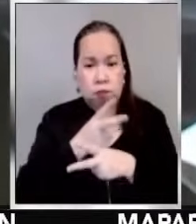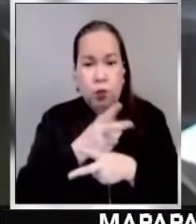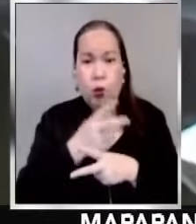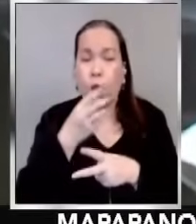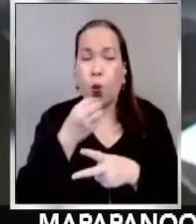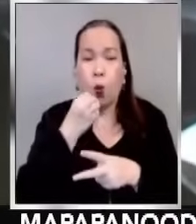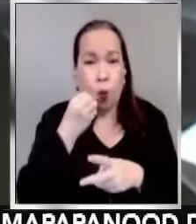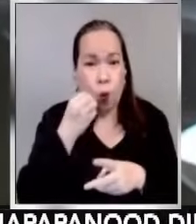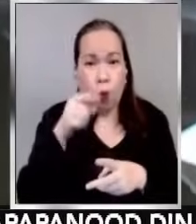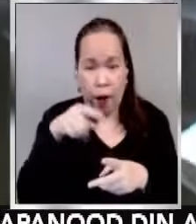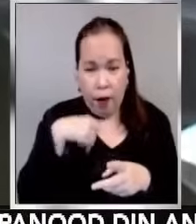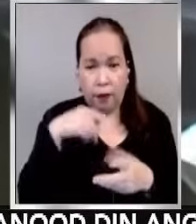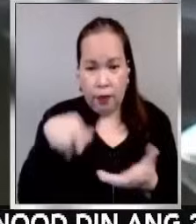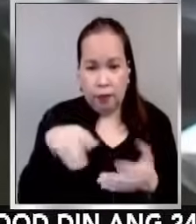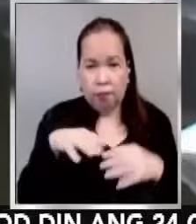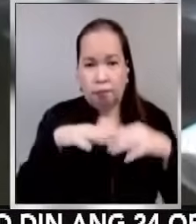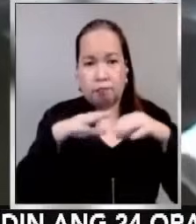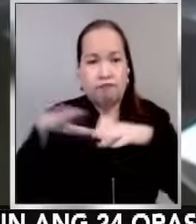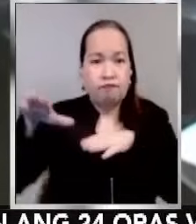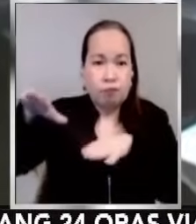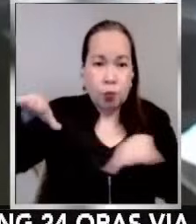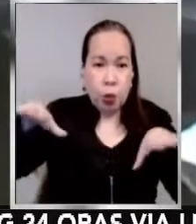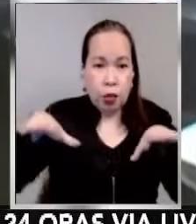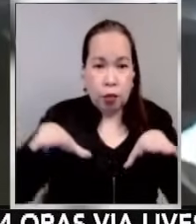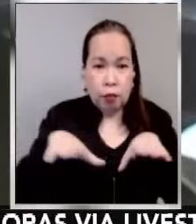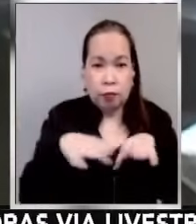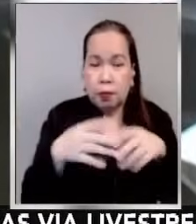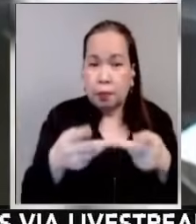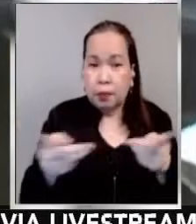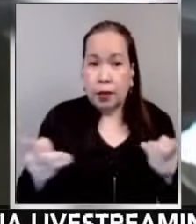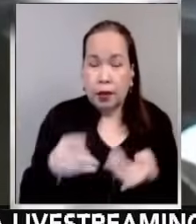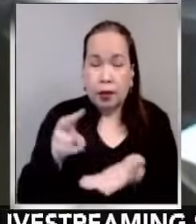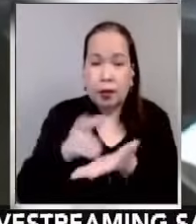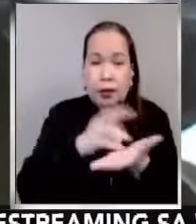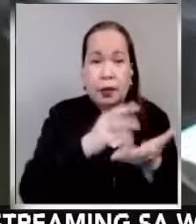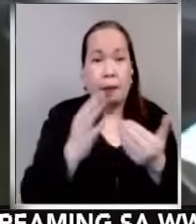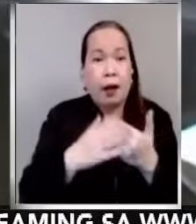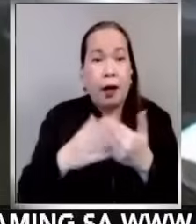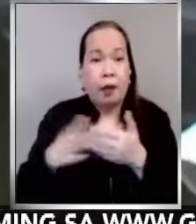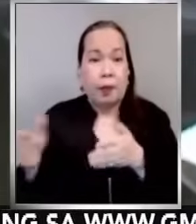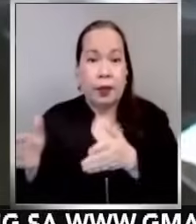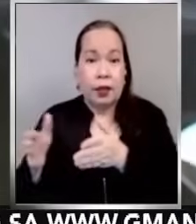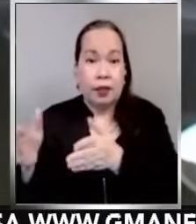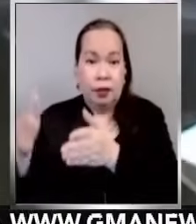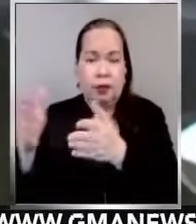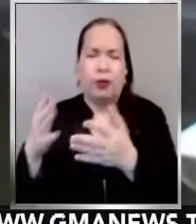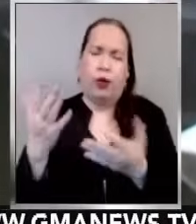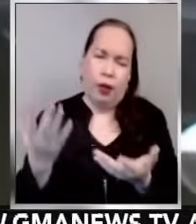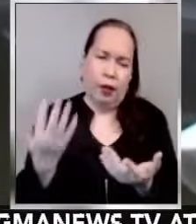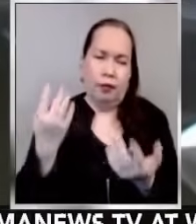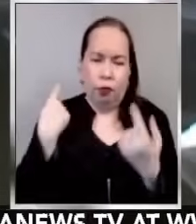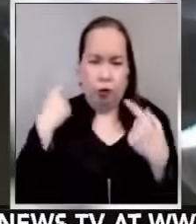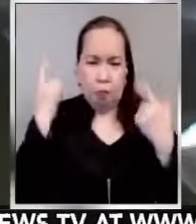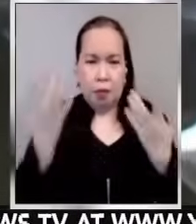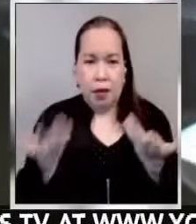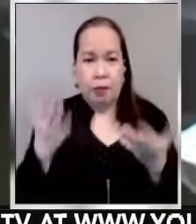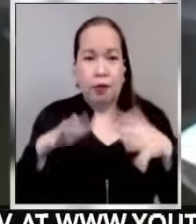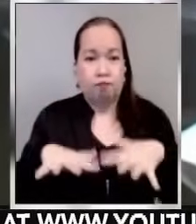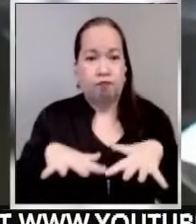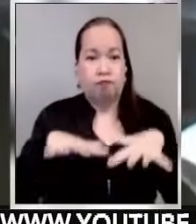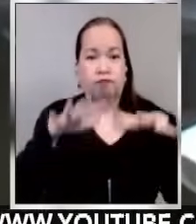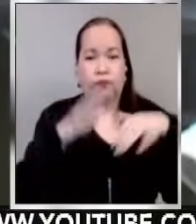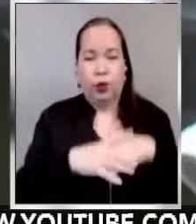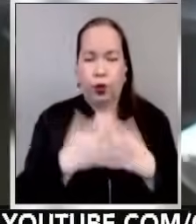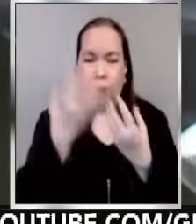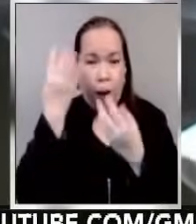sa low-lying areas, lalo na yung naninirahan sa tabi ng ilog sa banta ng baha. At yan ang latest mula rito sa Kalumpit, Bulacan. Balik